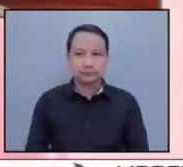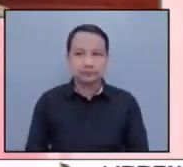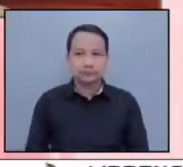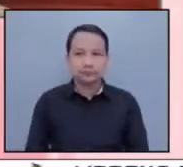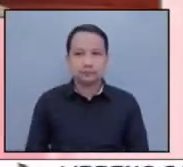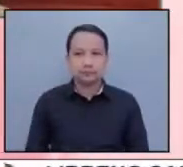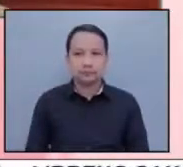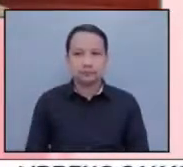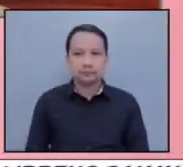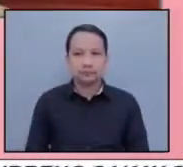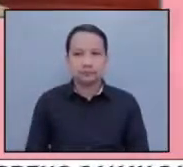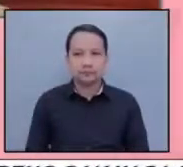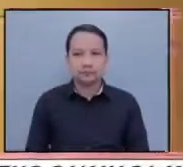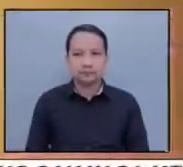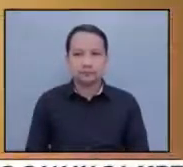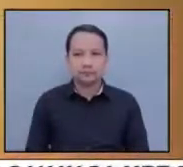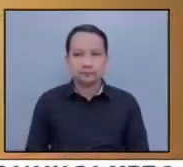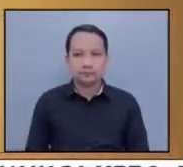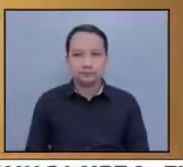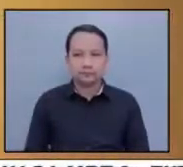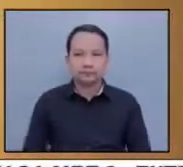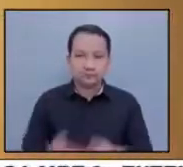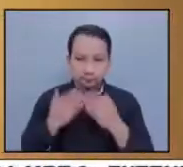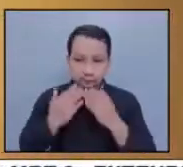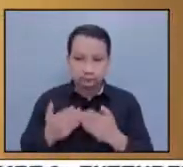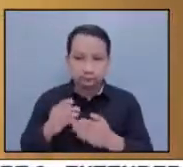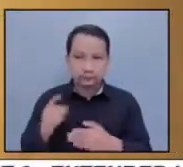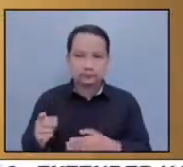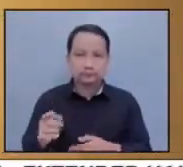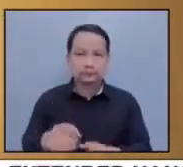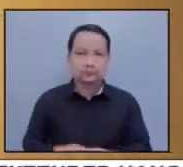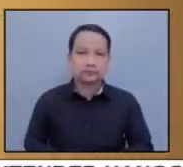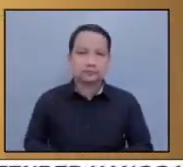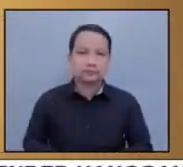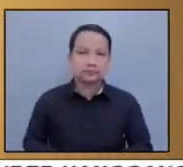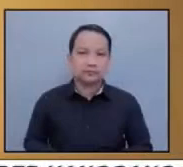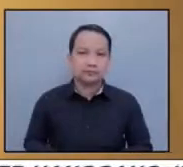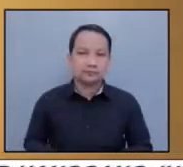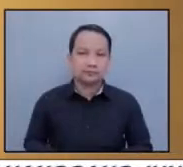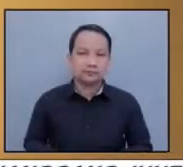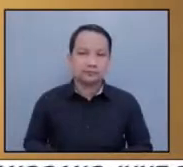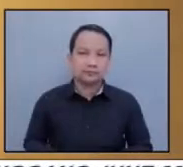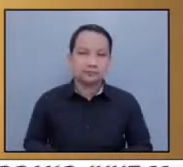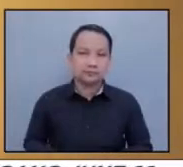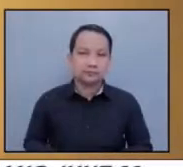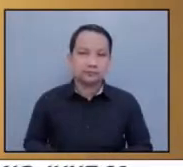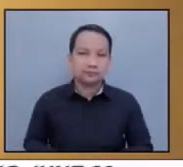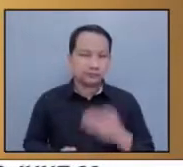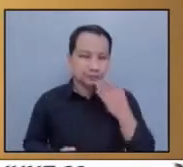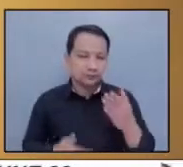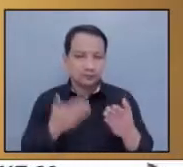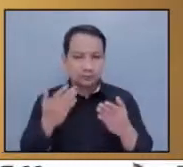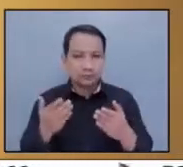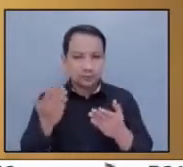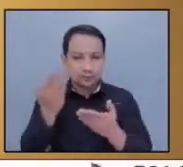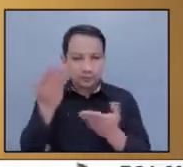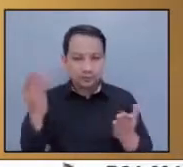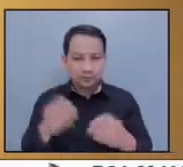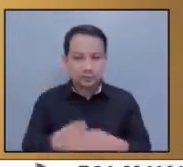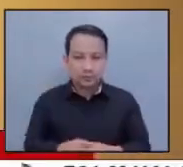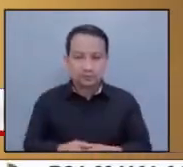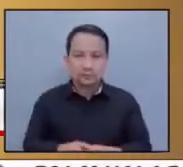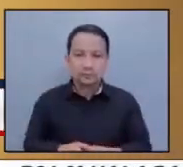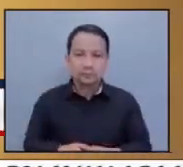Okay. Damong salamat, ha? Damong salamat. Maraming salamat, sir. Okay. Thank you. Thank you din, ma'am. Pagaling ka,